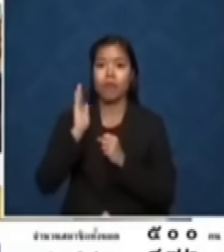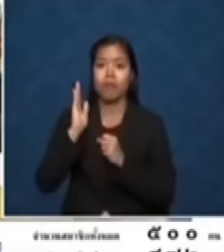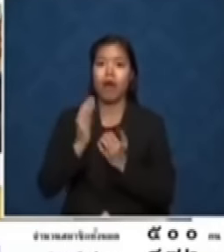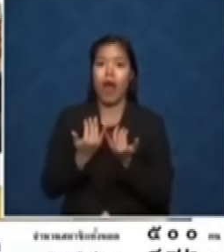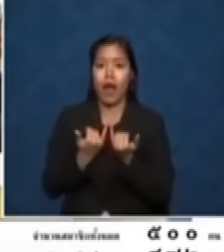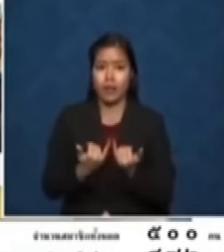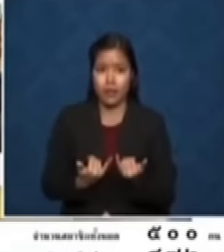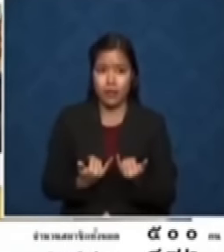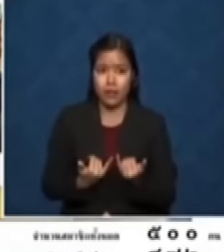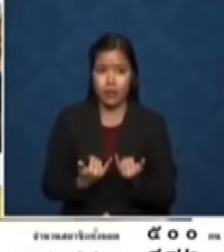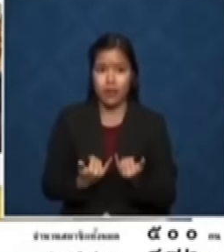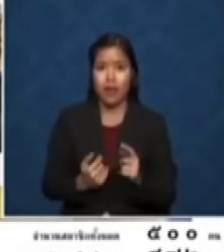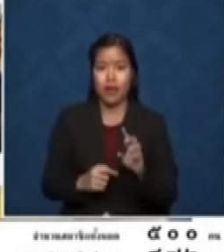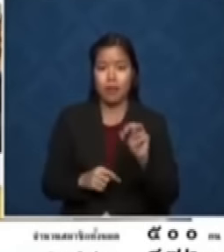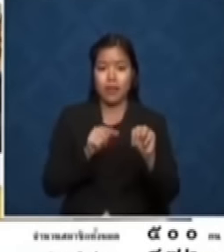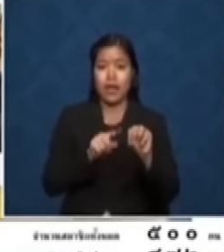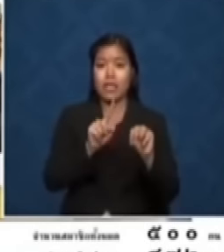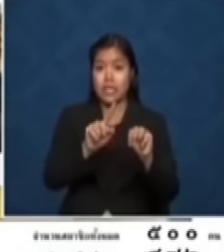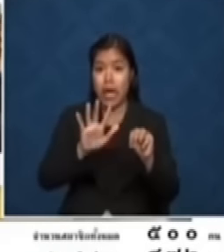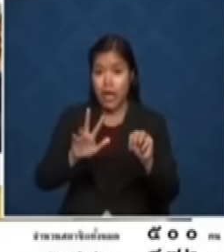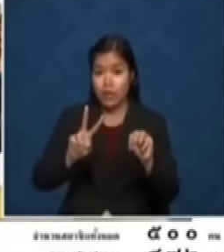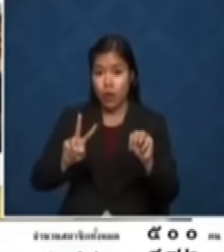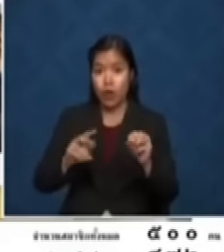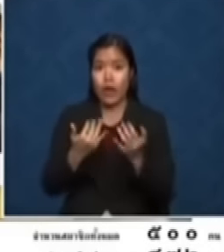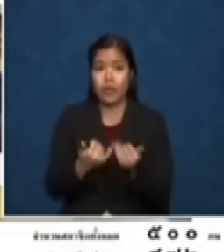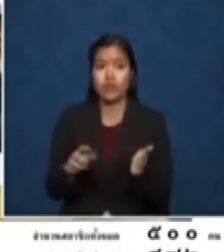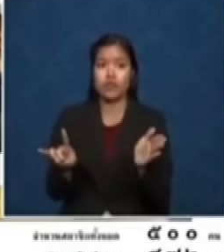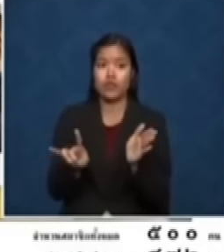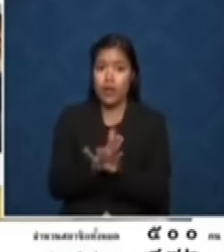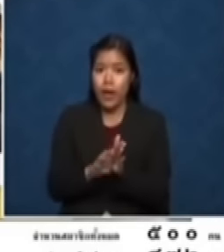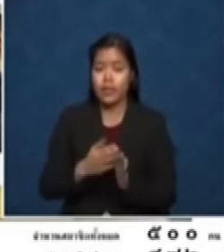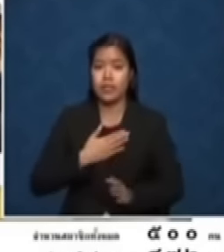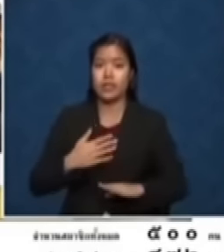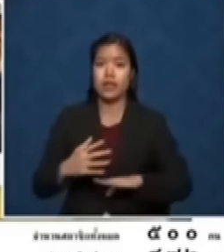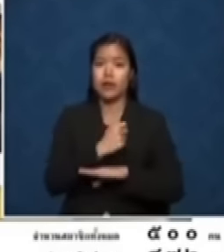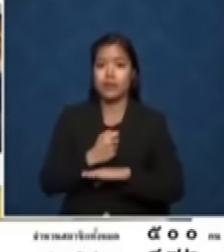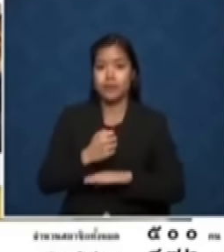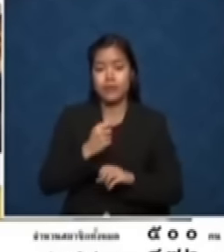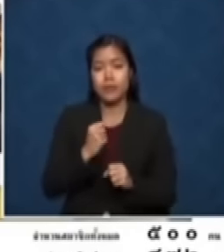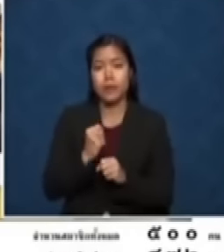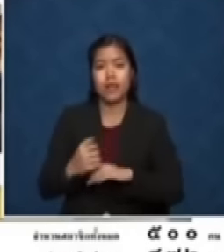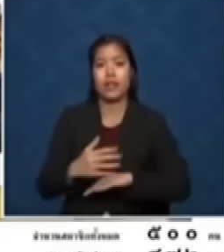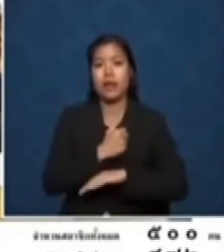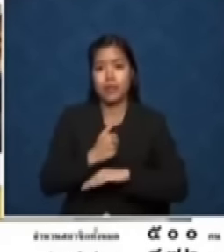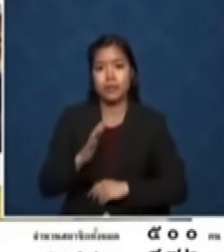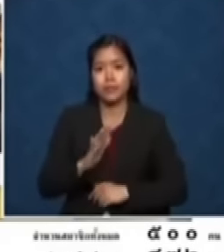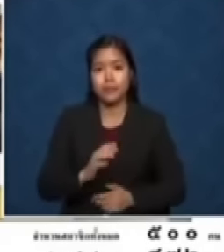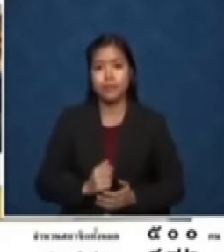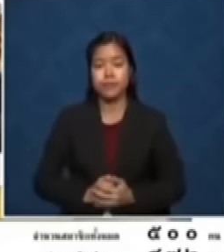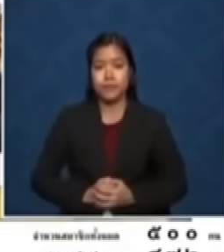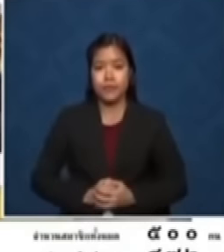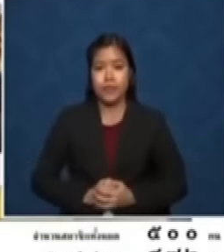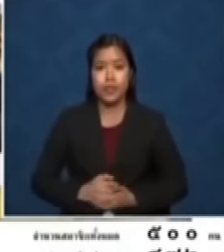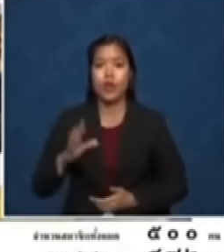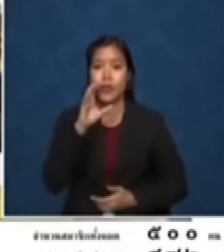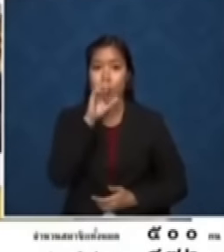ะเขารู้สึกเสียดายที่ได้ฟังคำชี้แจงของฝั่งรัฐมนตรีรัฐบาลแล้วเนี่ยรู้สึกเสียดายโอกาสของประเทศไทย